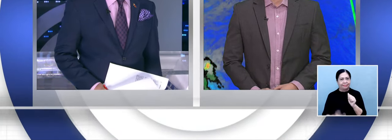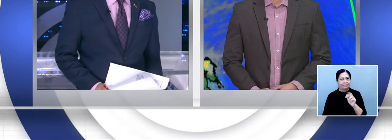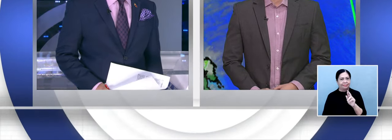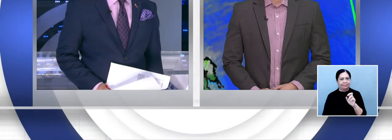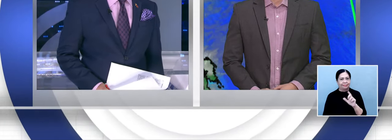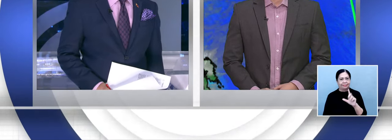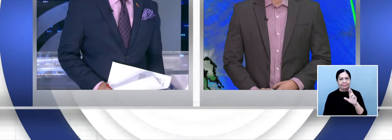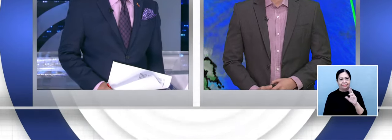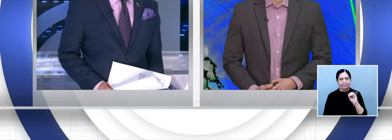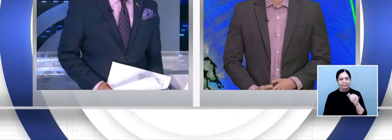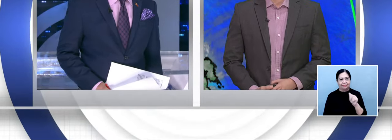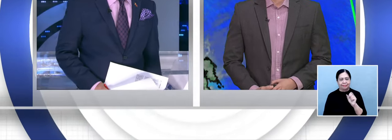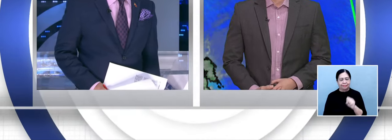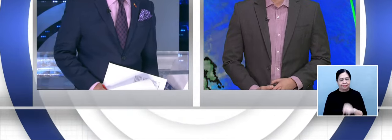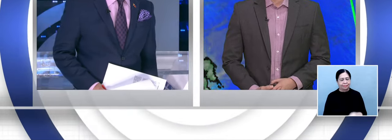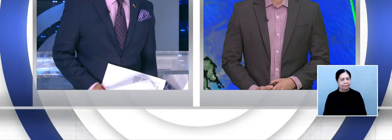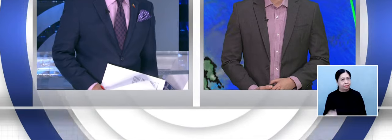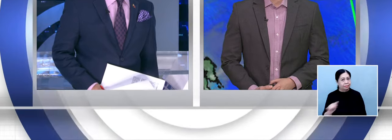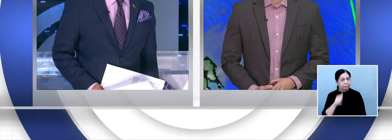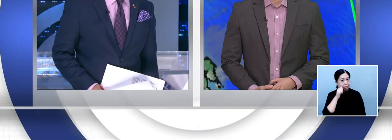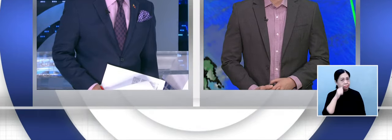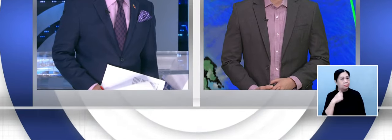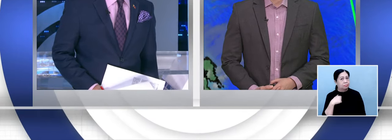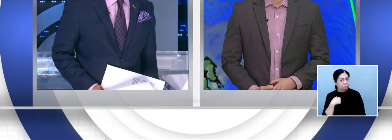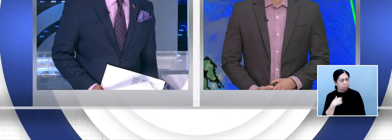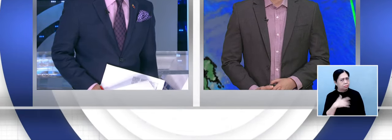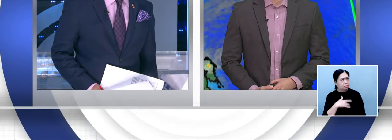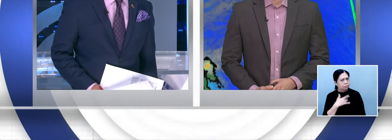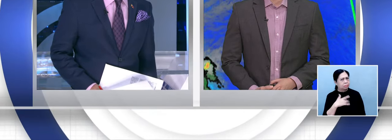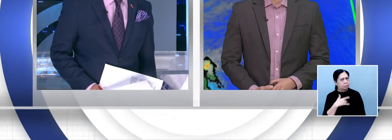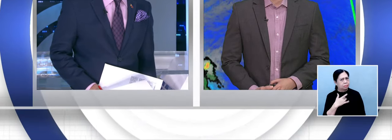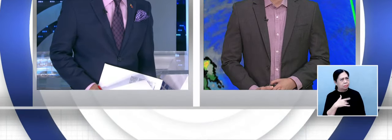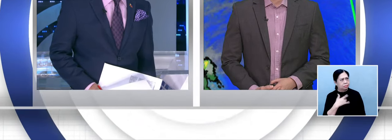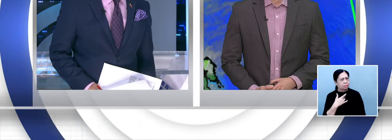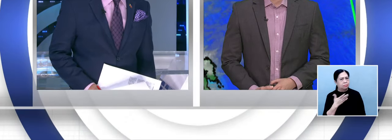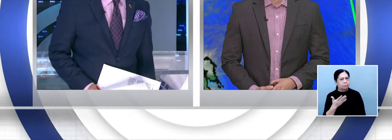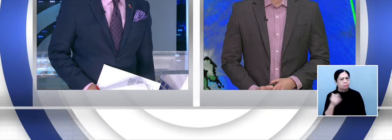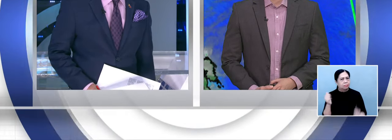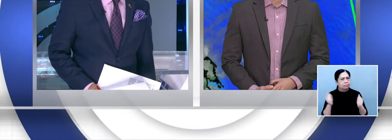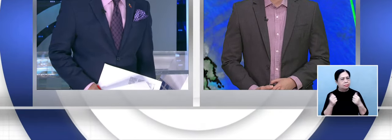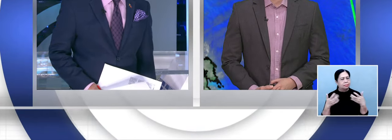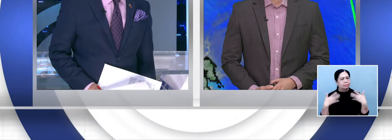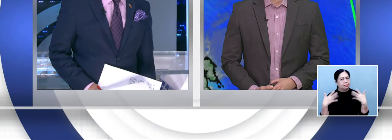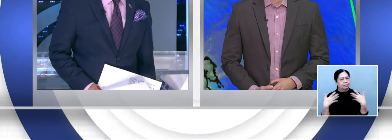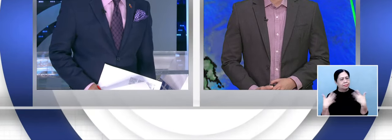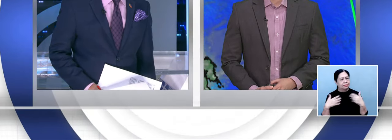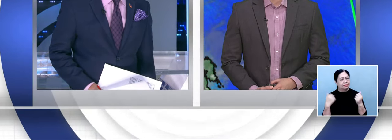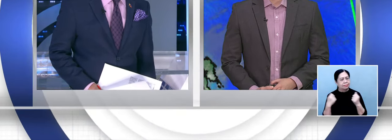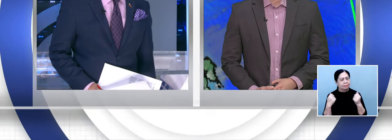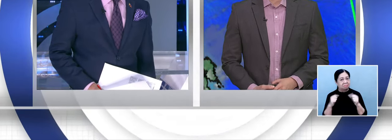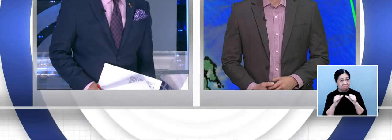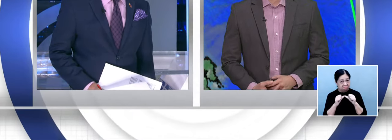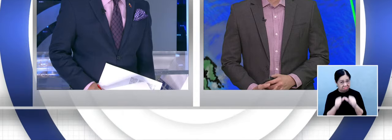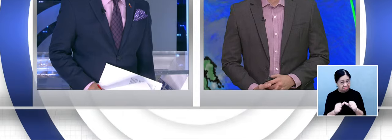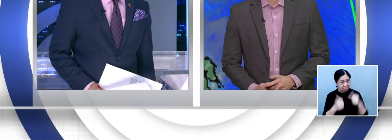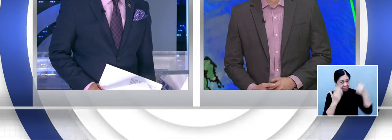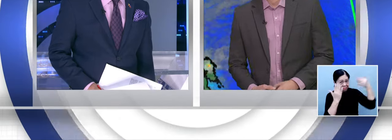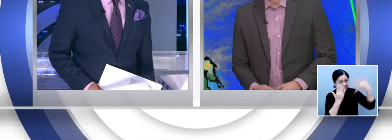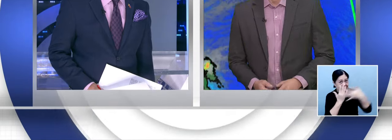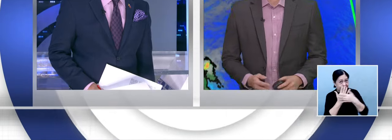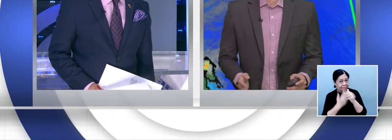Rojas. Ariel, katulad kahapon na naramdaman natin ng malamig na panahon, tuloy-tuloy na ba ang amihan,